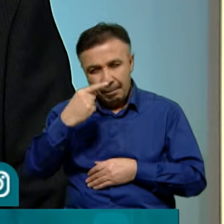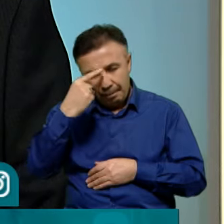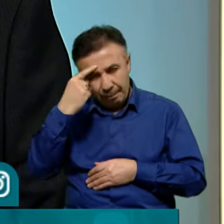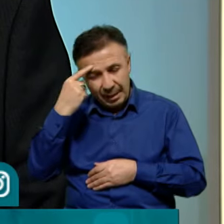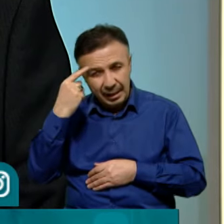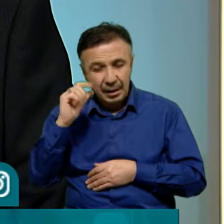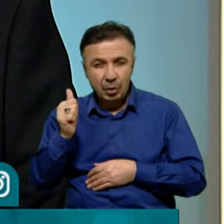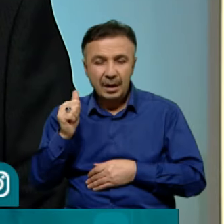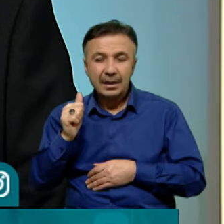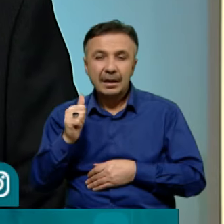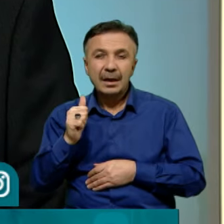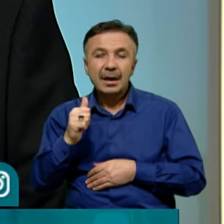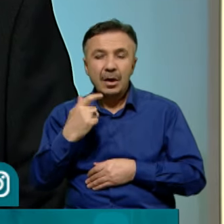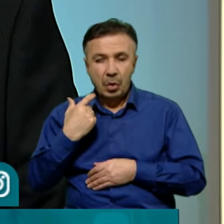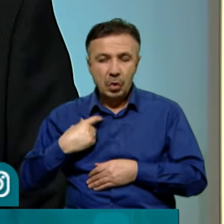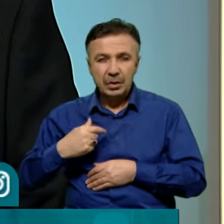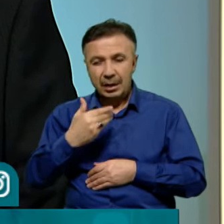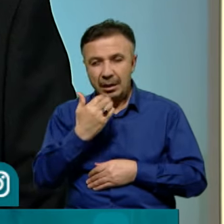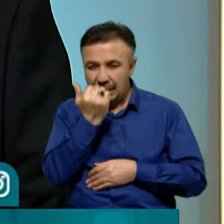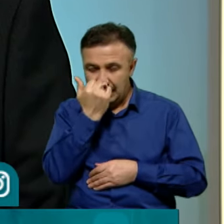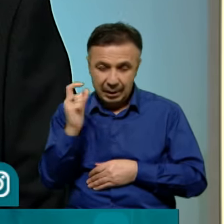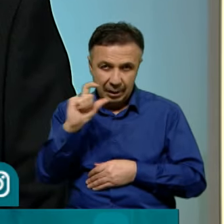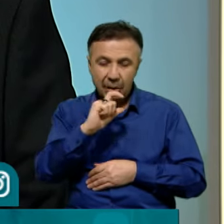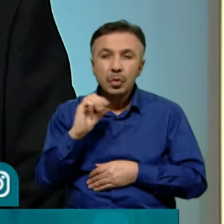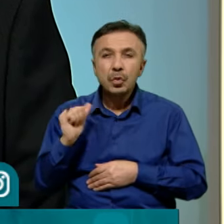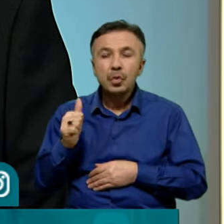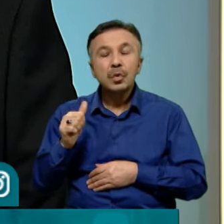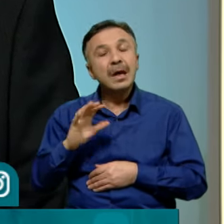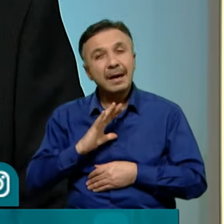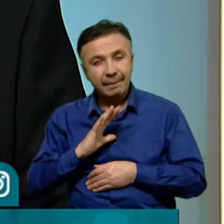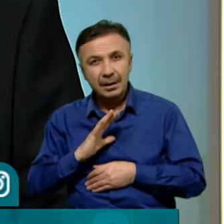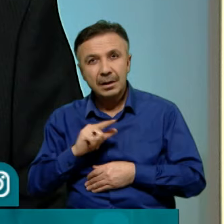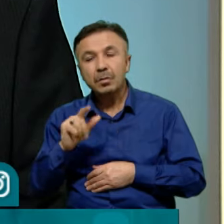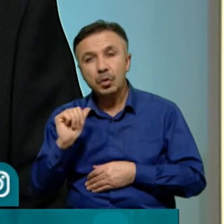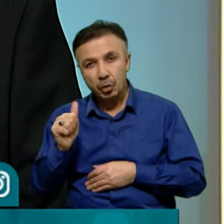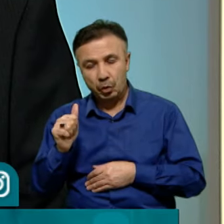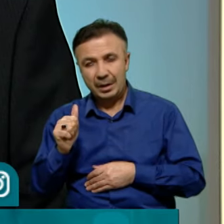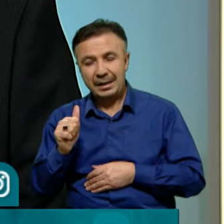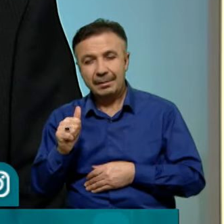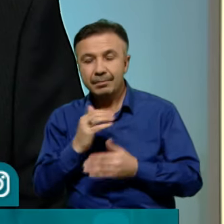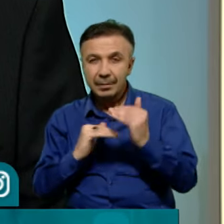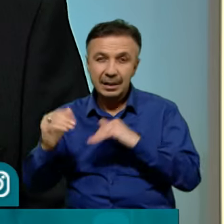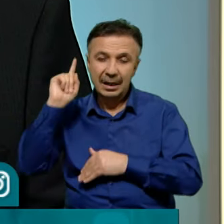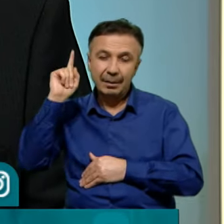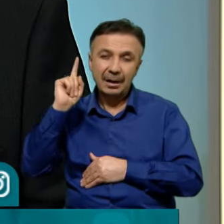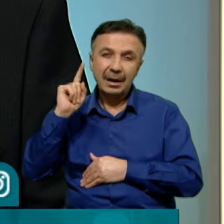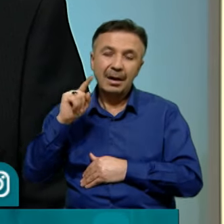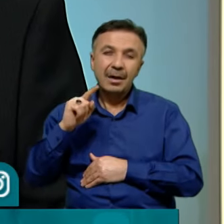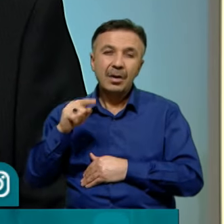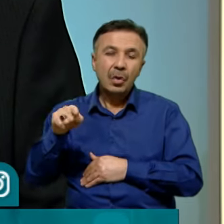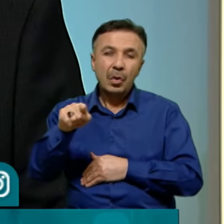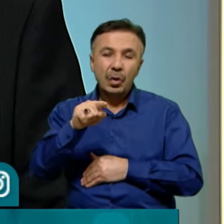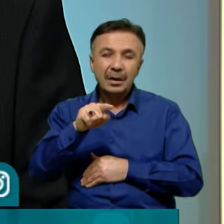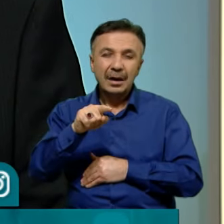vardır. Adet günleri, hayızlı olduğu günler vardır. Bu günlerde Cenab-ı Hak onlara bazı